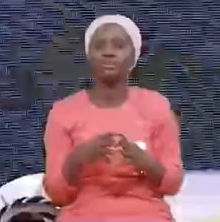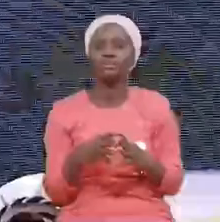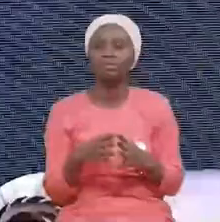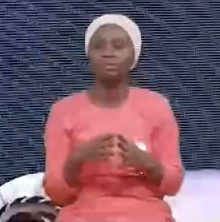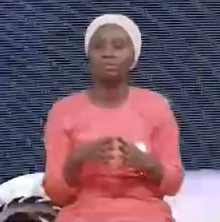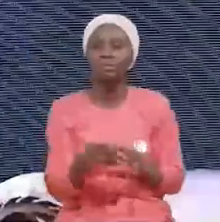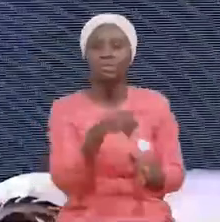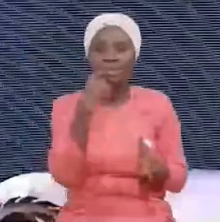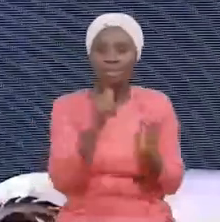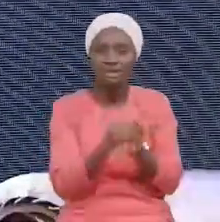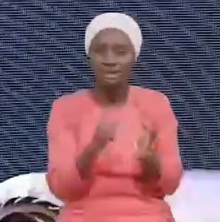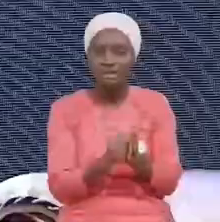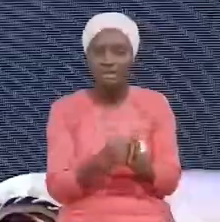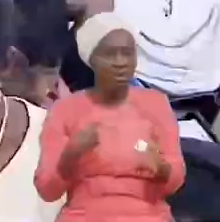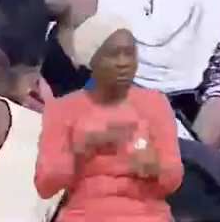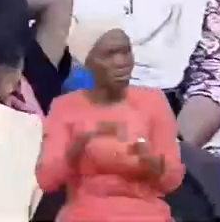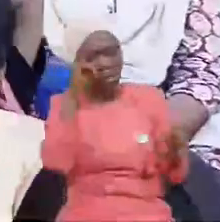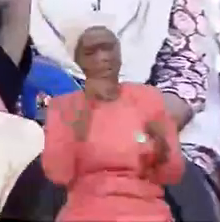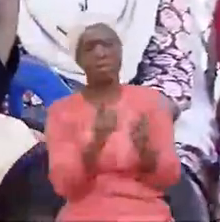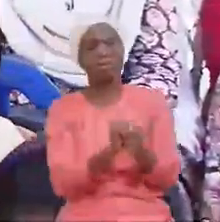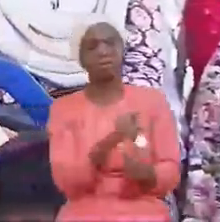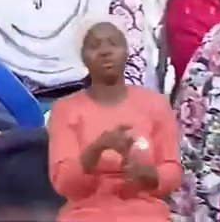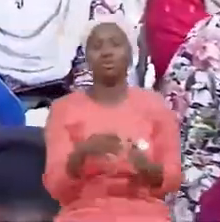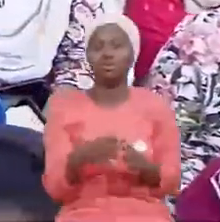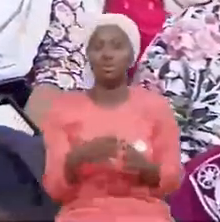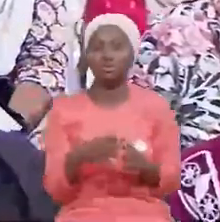Il dit, ah, on n'est pas d'accord avec toi.